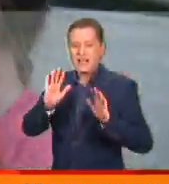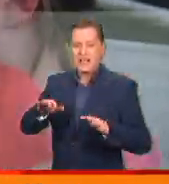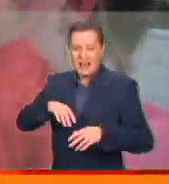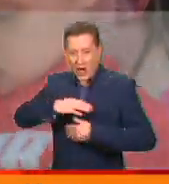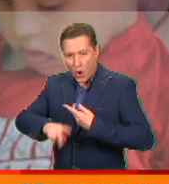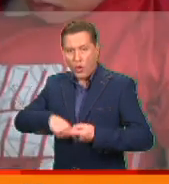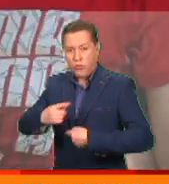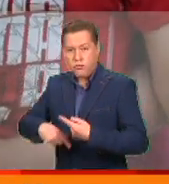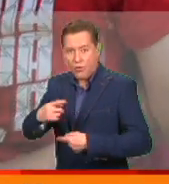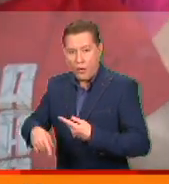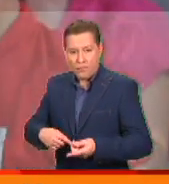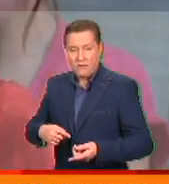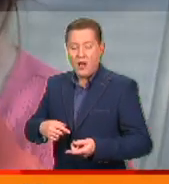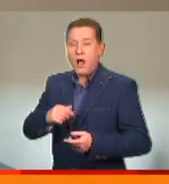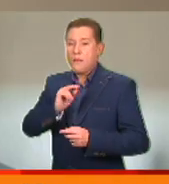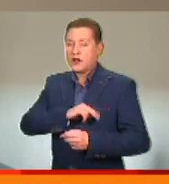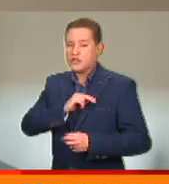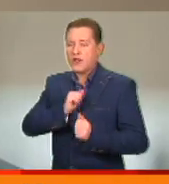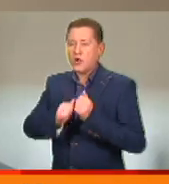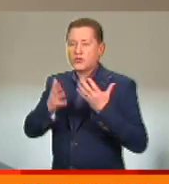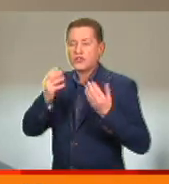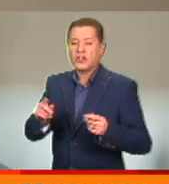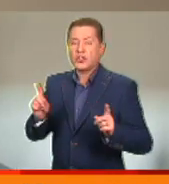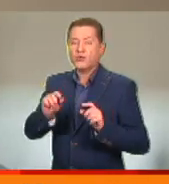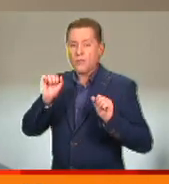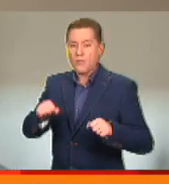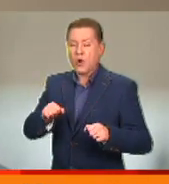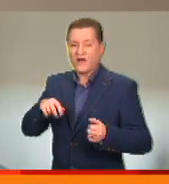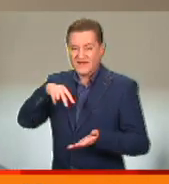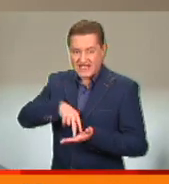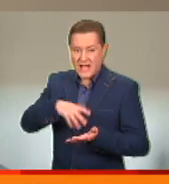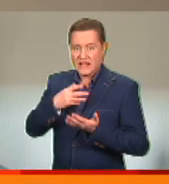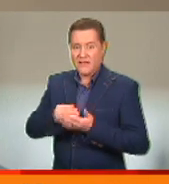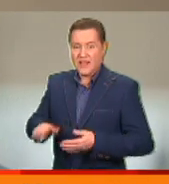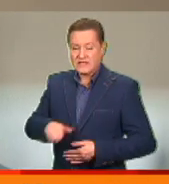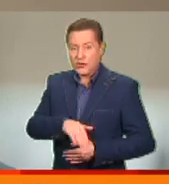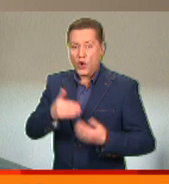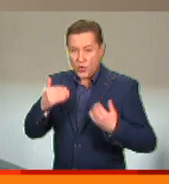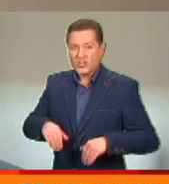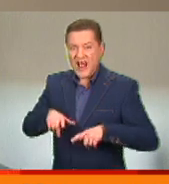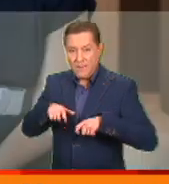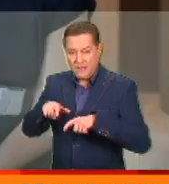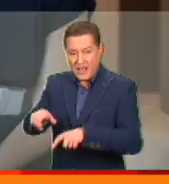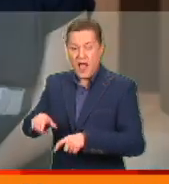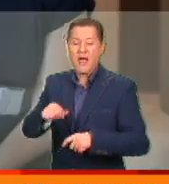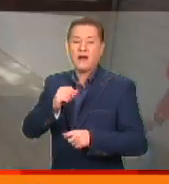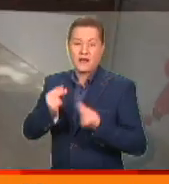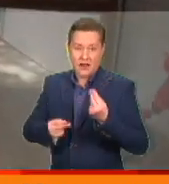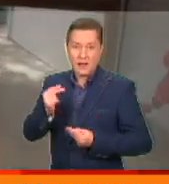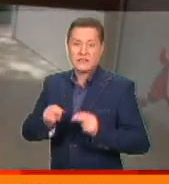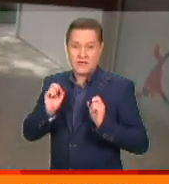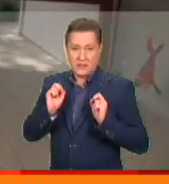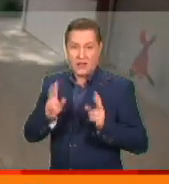клубком. Ми працювали кожен день, аби він зміг стати на власні ноги. І нині він уже бігає та грається з ними, як нормальна